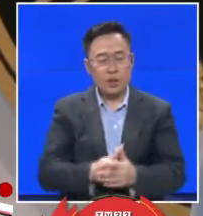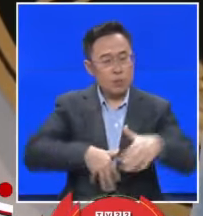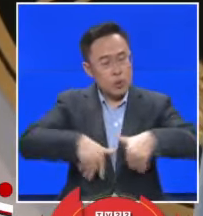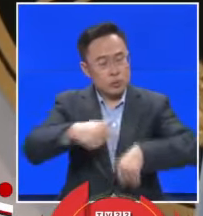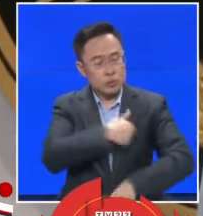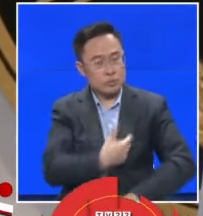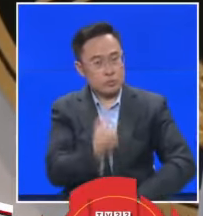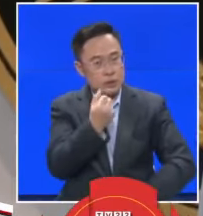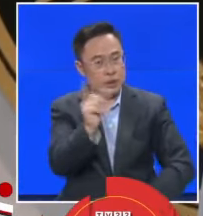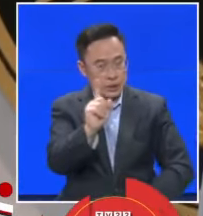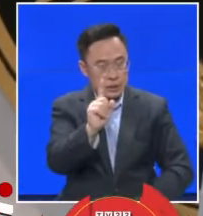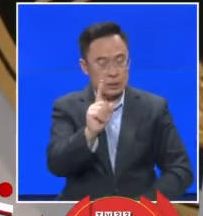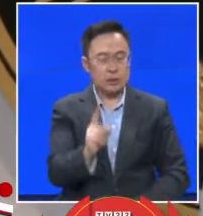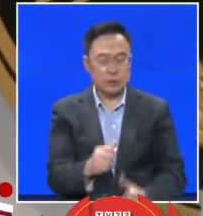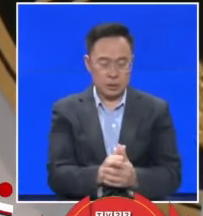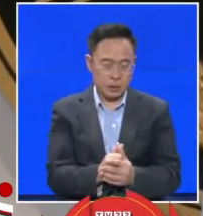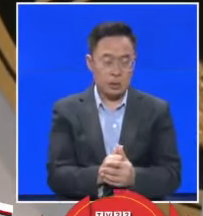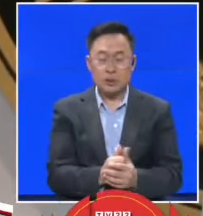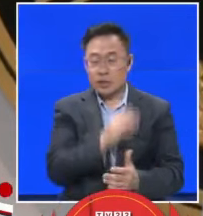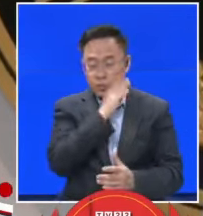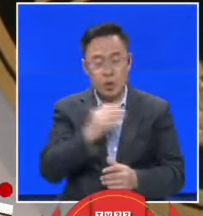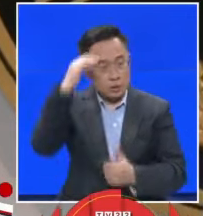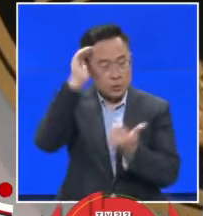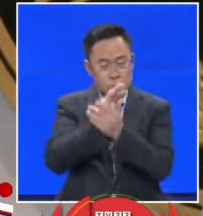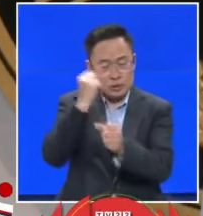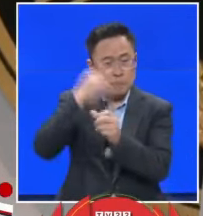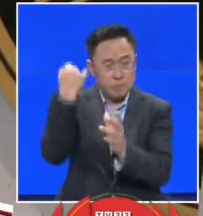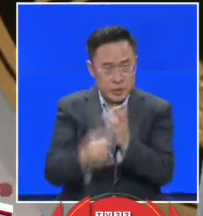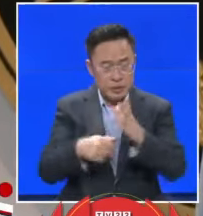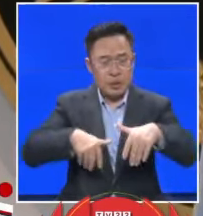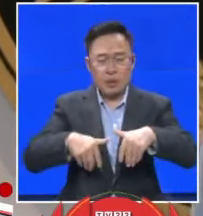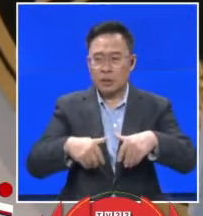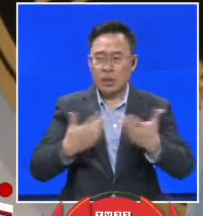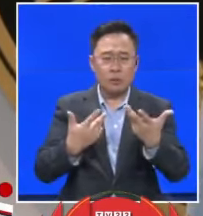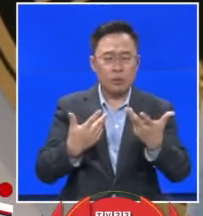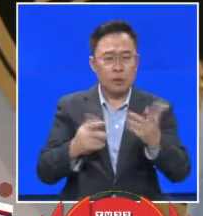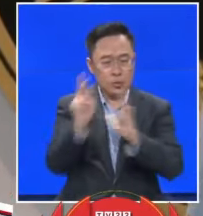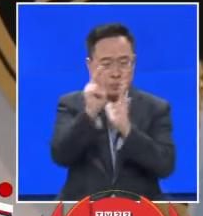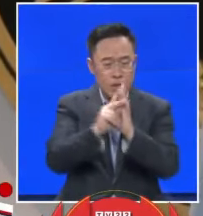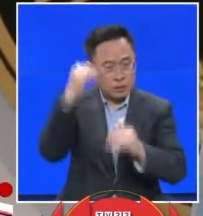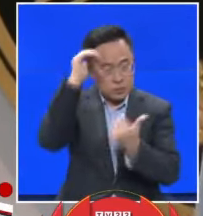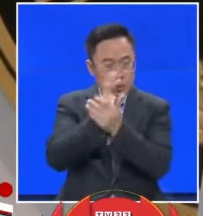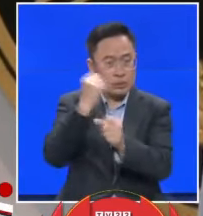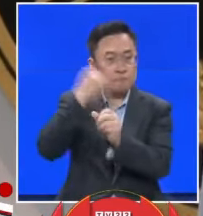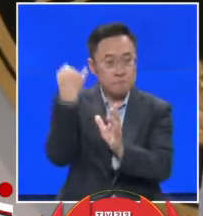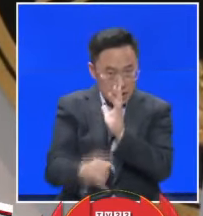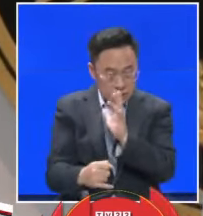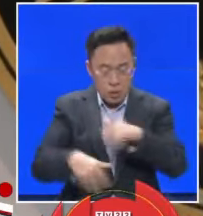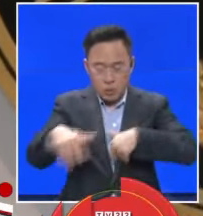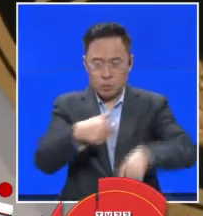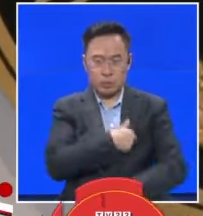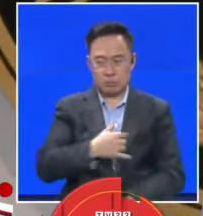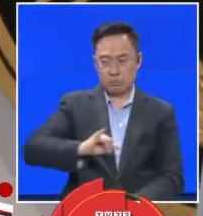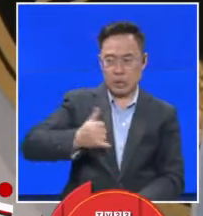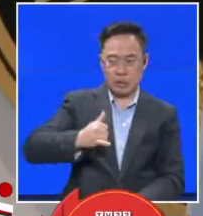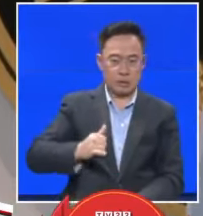ความปลอดภัยก็จะลดน้อยลงไปเพราะฉะนั้นตรงนี้ก็อยากให้จริงๆแล้วเนี่ยมีการพิสูจน์โดยเร็วนะครับโดยใช้กฎหมายเป็